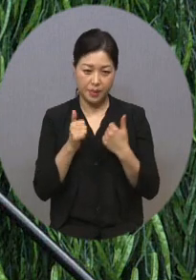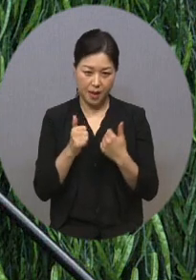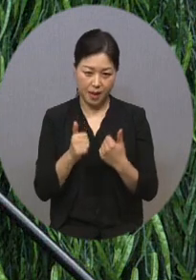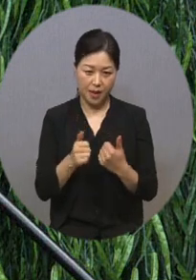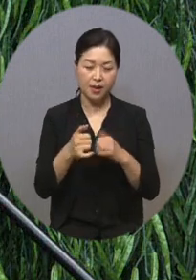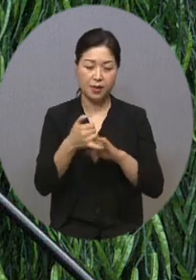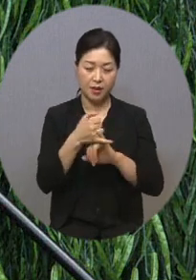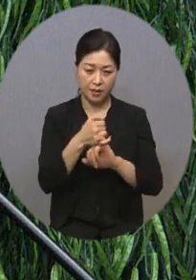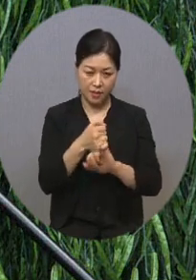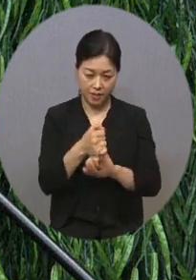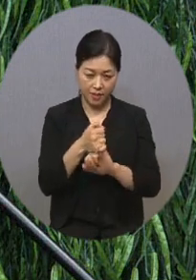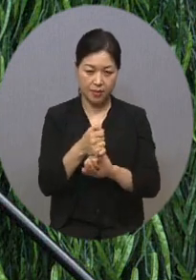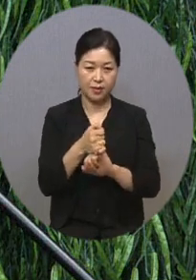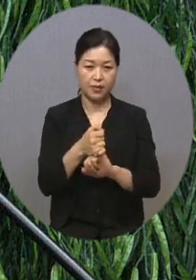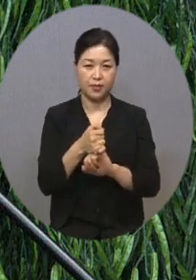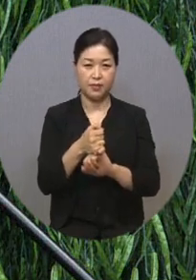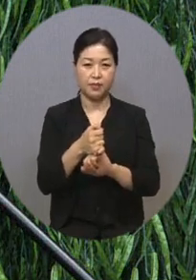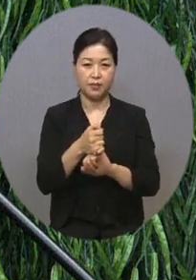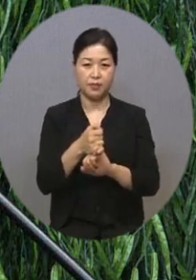열심히